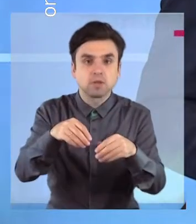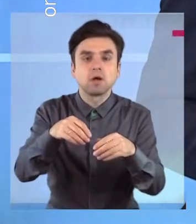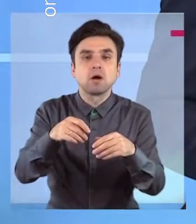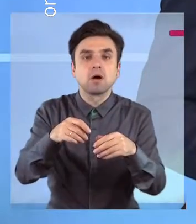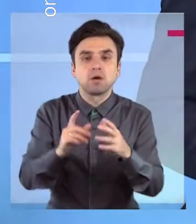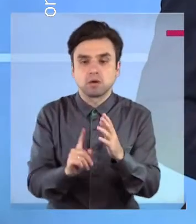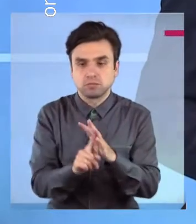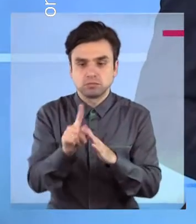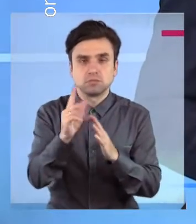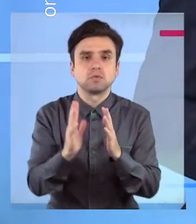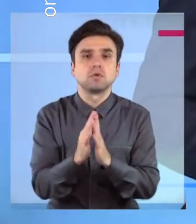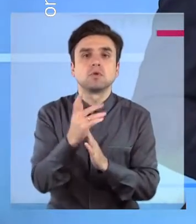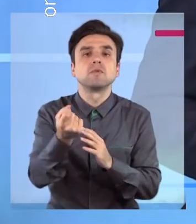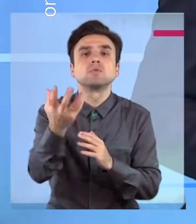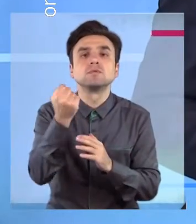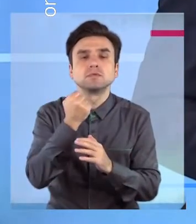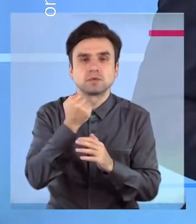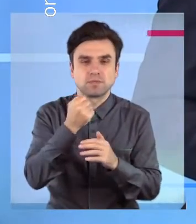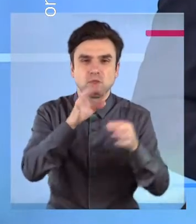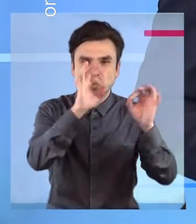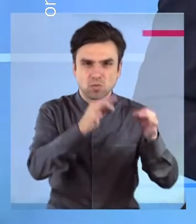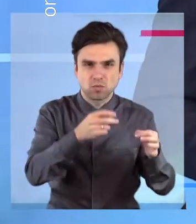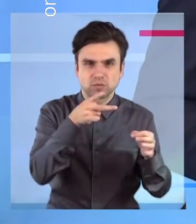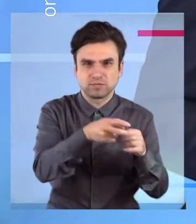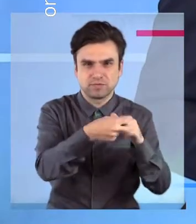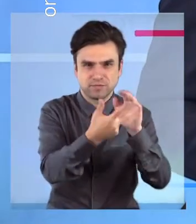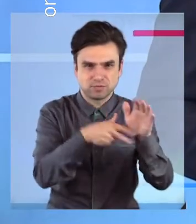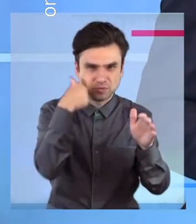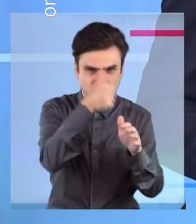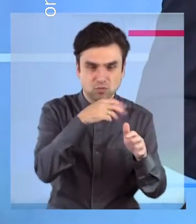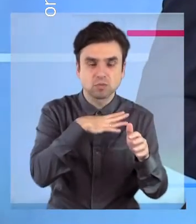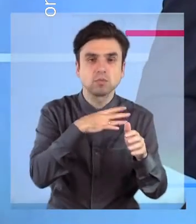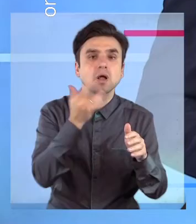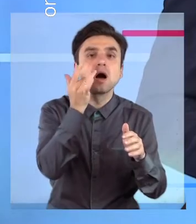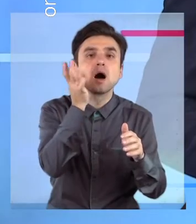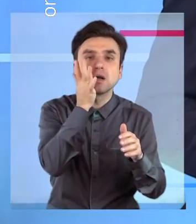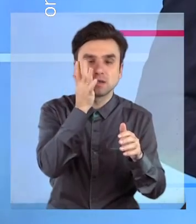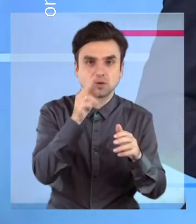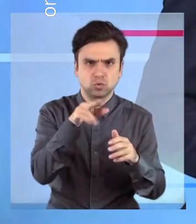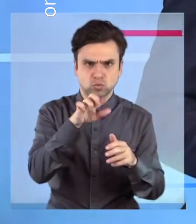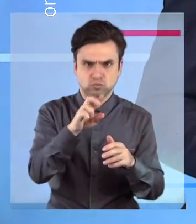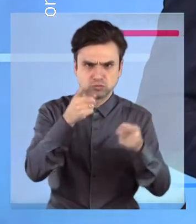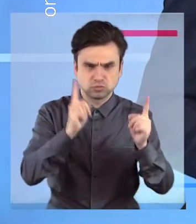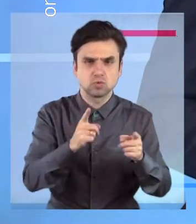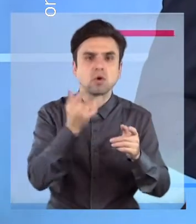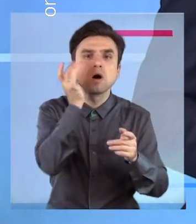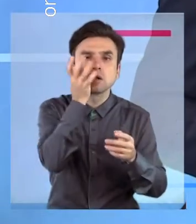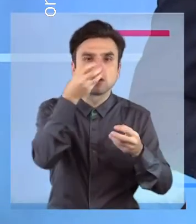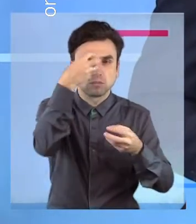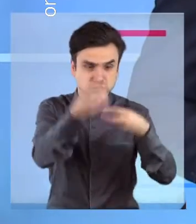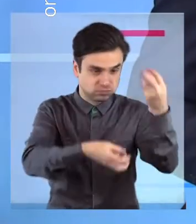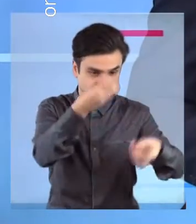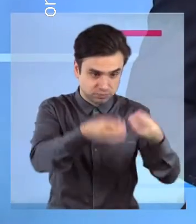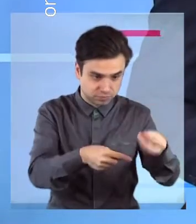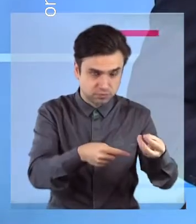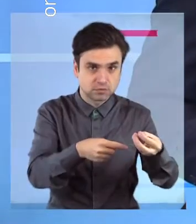восени 2018-го. Тепер ці рослинки мають шанс стати справжніми велетнями поруч з такими ж міцними красенями. Наш